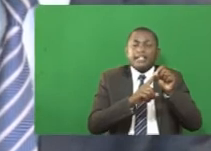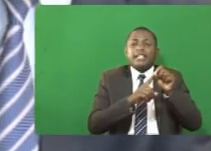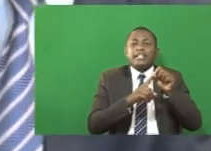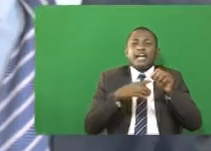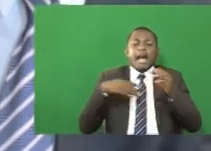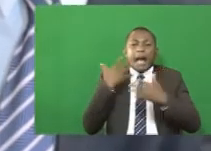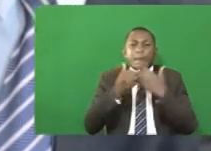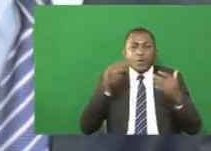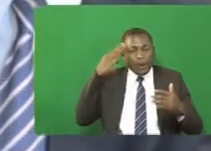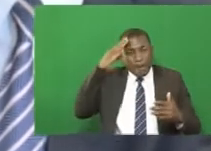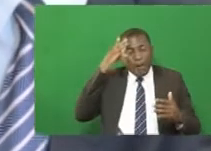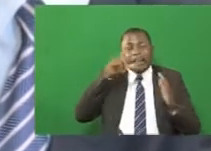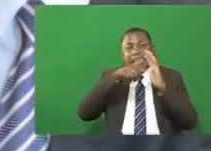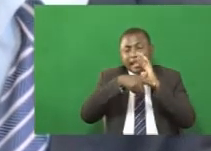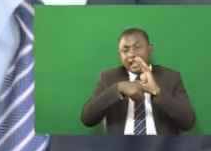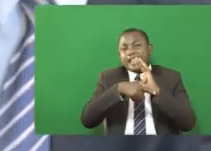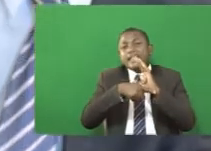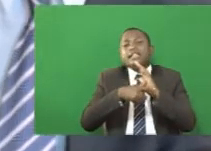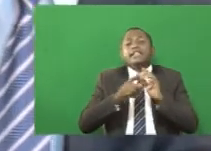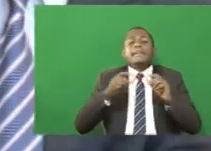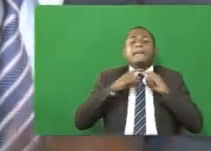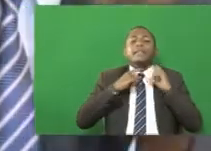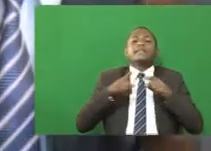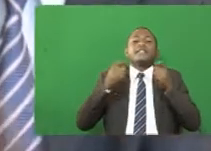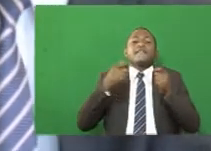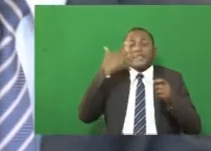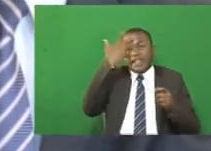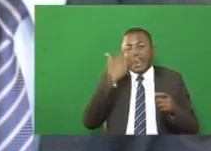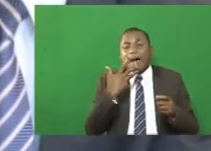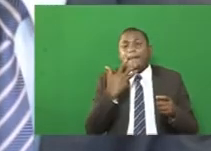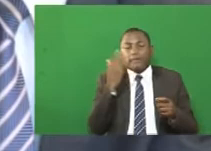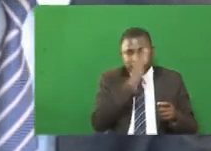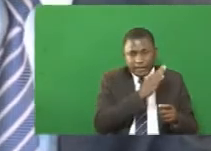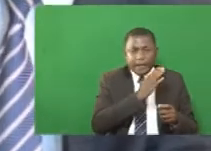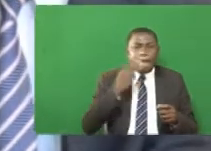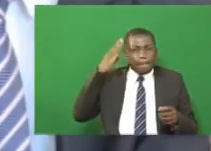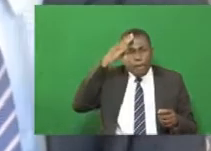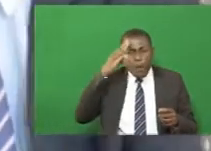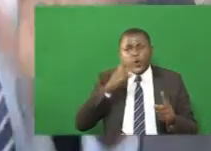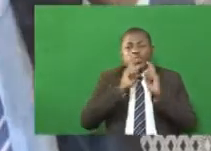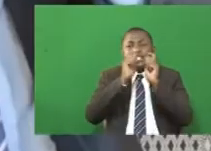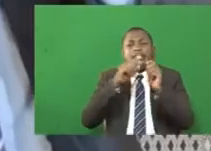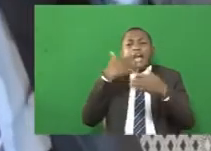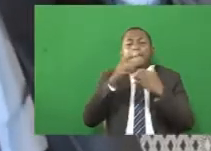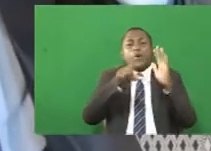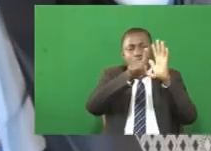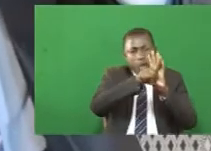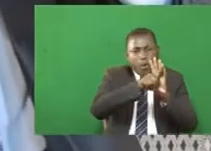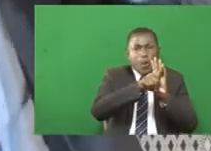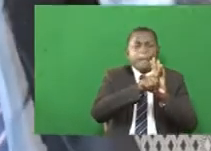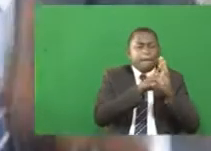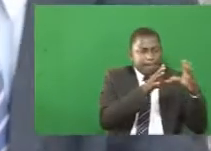ndeche kuti Paulo pa anota orashe mtemo. Anogona kureva Old Testament. Anogona kuari kurea mabuku ya kutanga